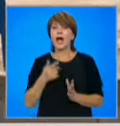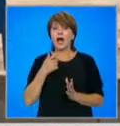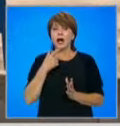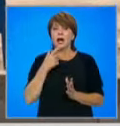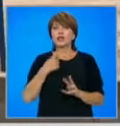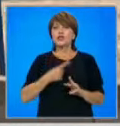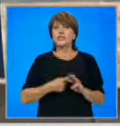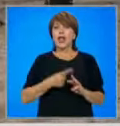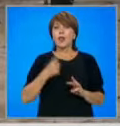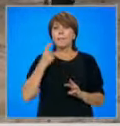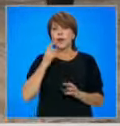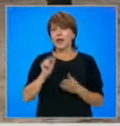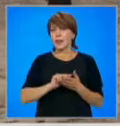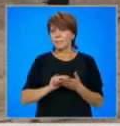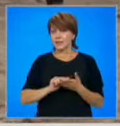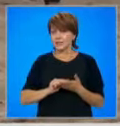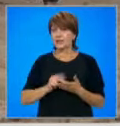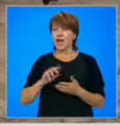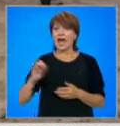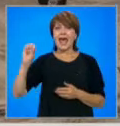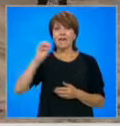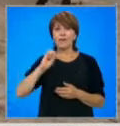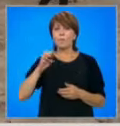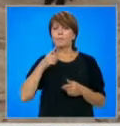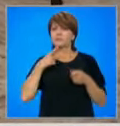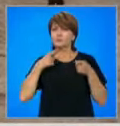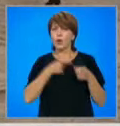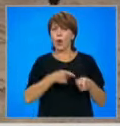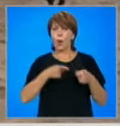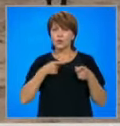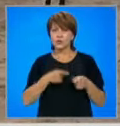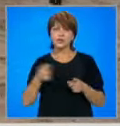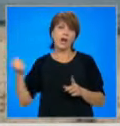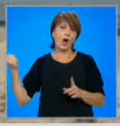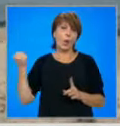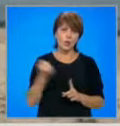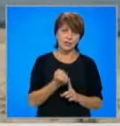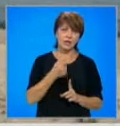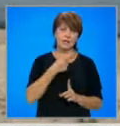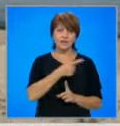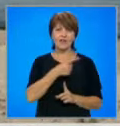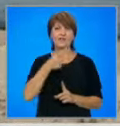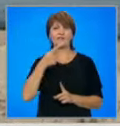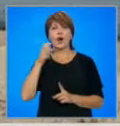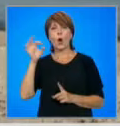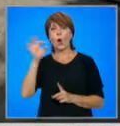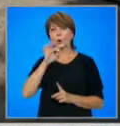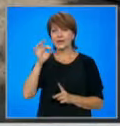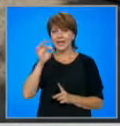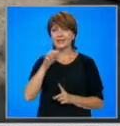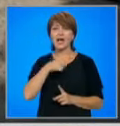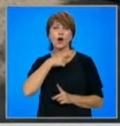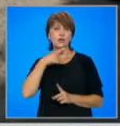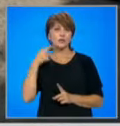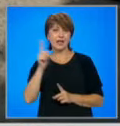сигурността Жозеп Борел написа в Твитър, че Европа остро осъжда ударите в Одеса. По думите му, Русия за пореден път е демонстрирала, че не